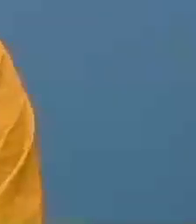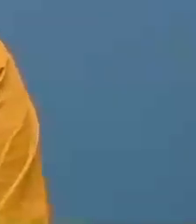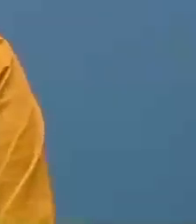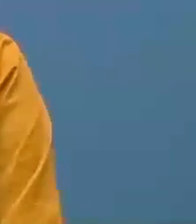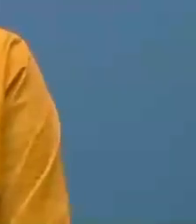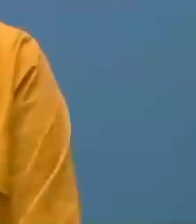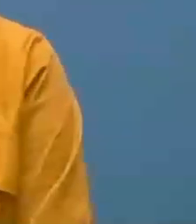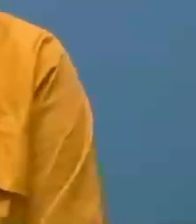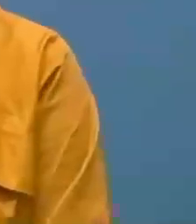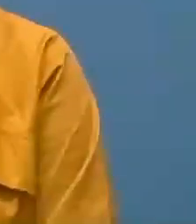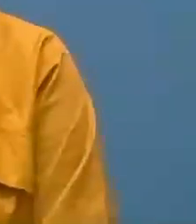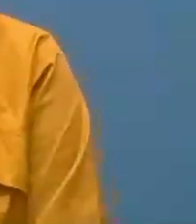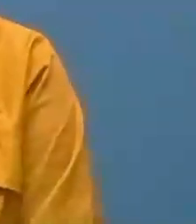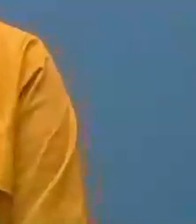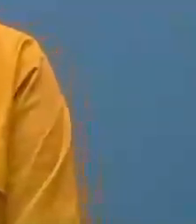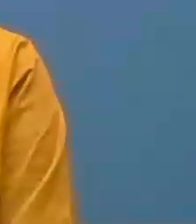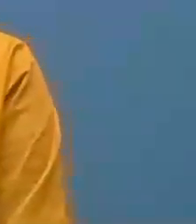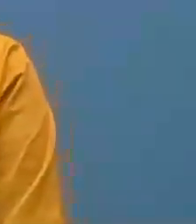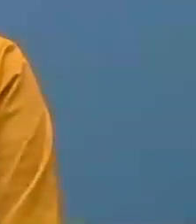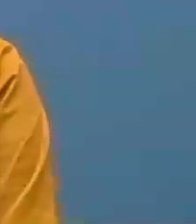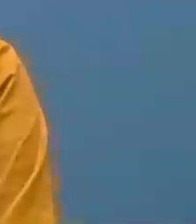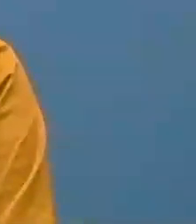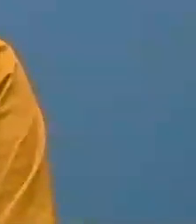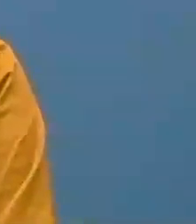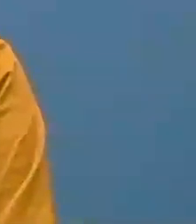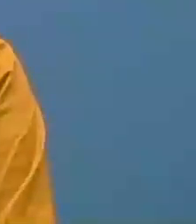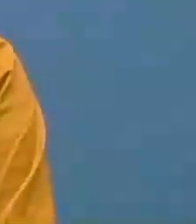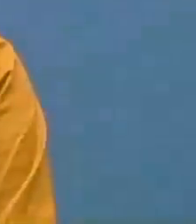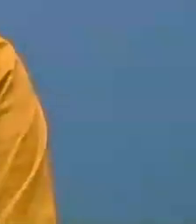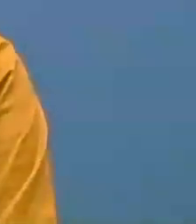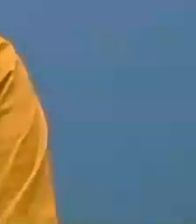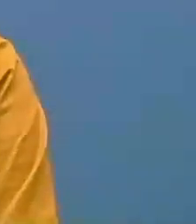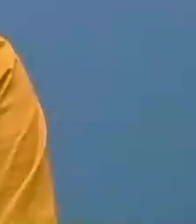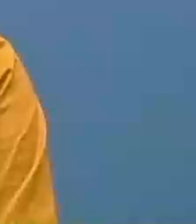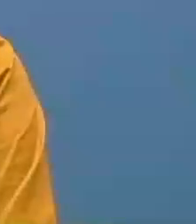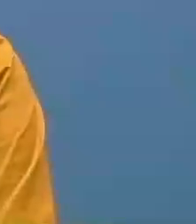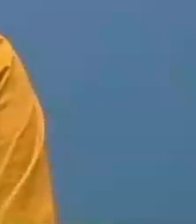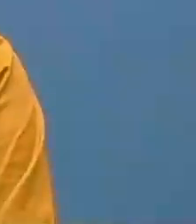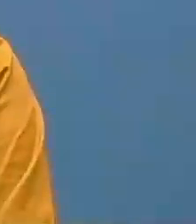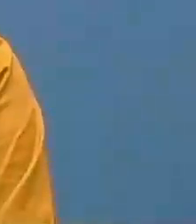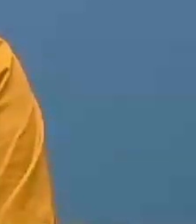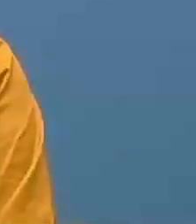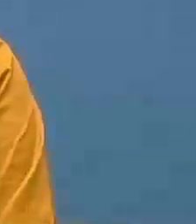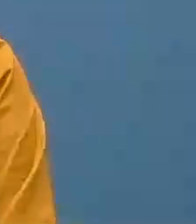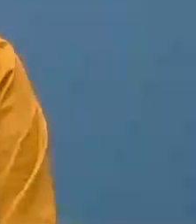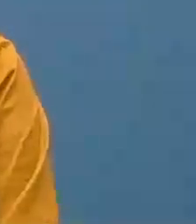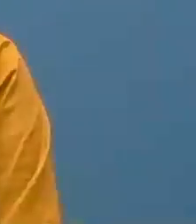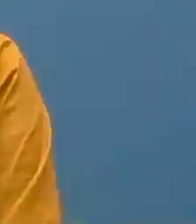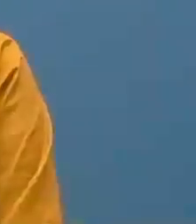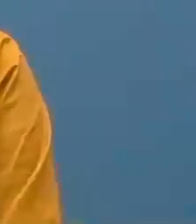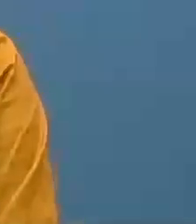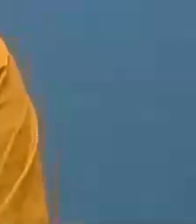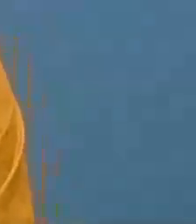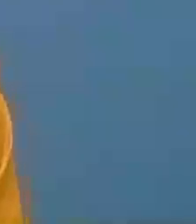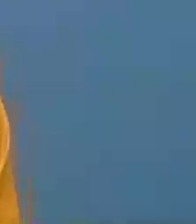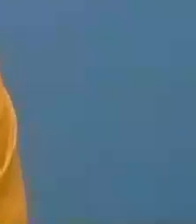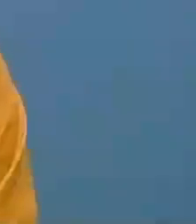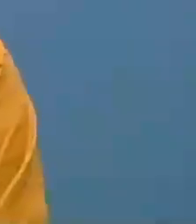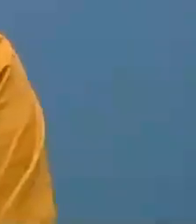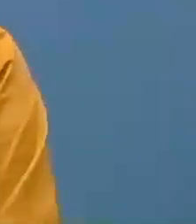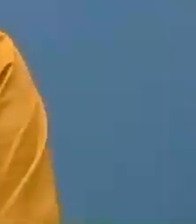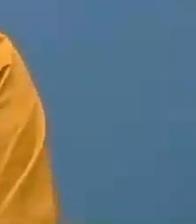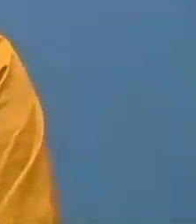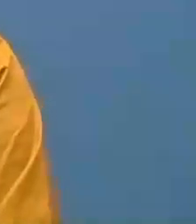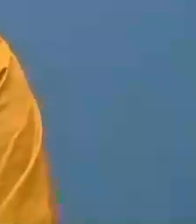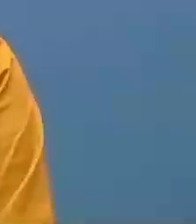然而呢，人呢是不一样的，因为他们是被他们自己的想法呢包围，然后他们有很多的疑问。但